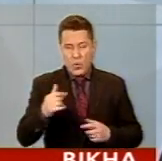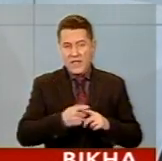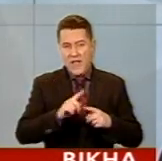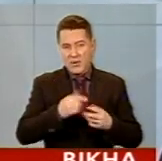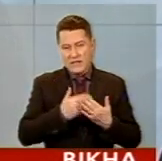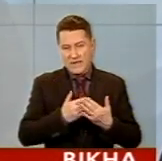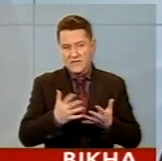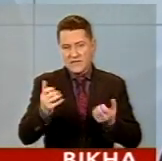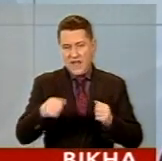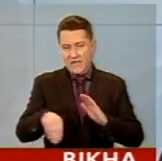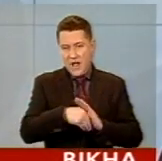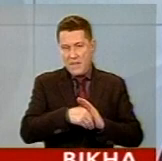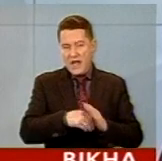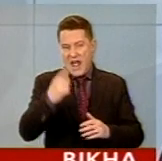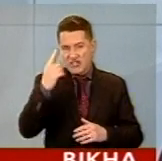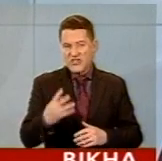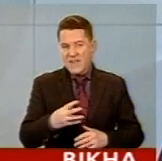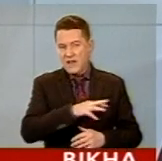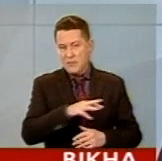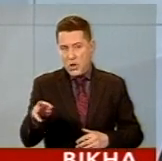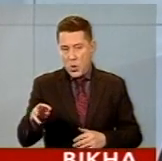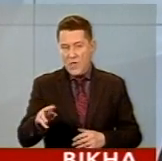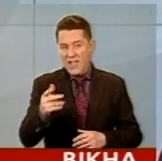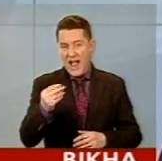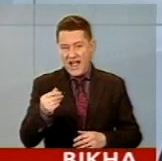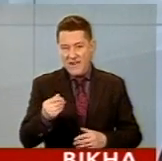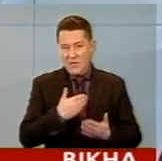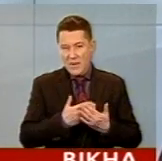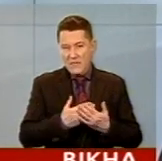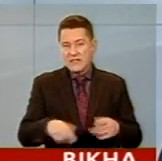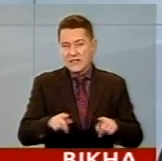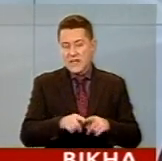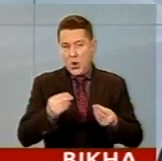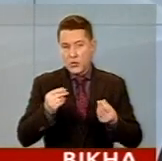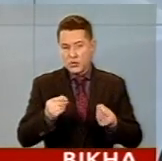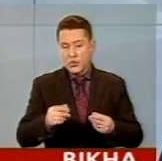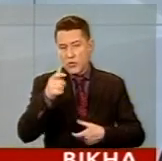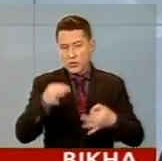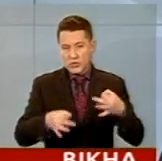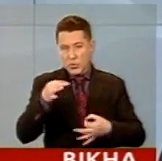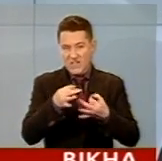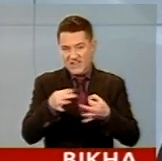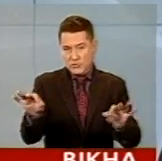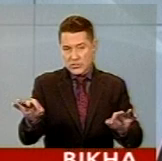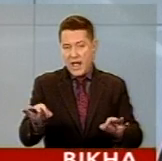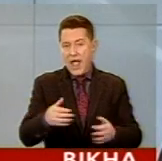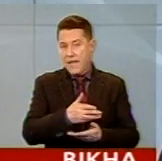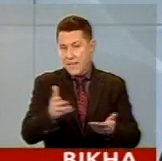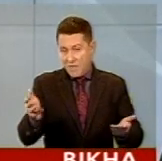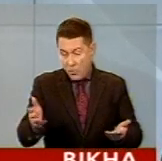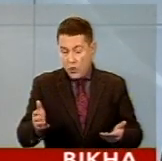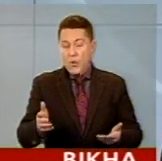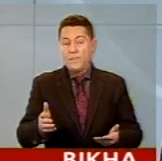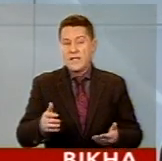версією слідства, взяв хабара майже у чверть мільйона гривень, за приблизно таку саму суму суд випускає на волю. Засідання тривало